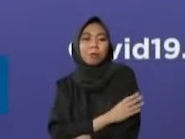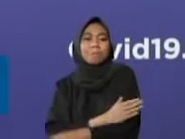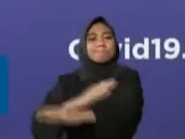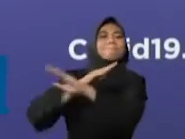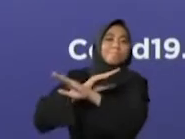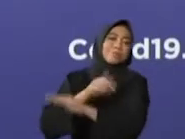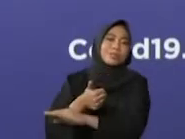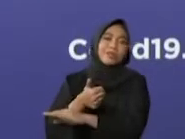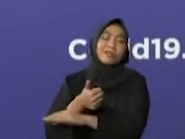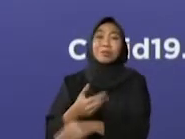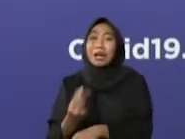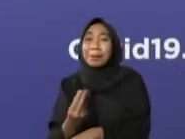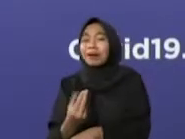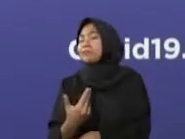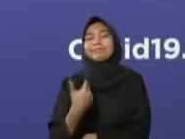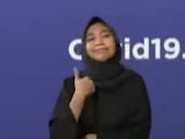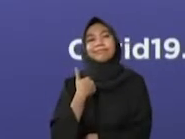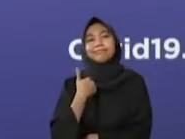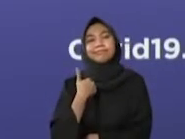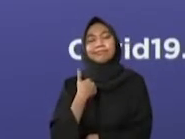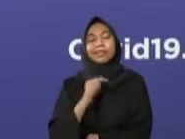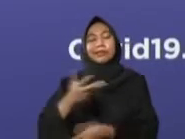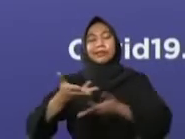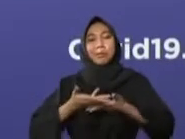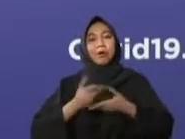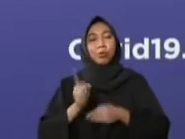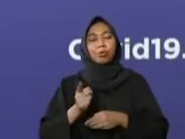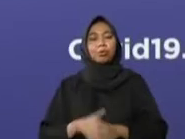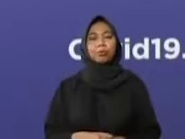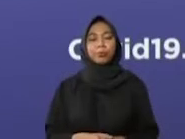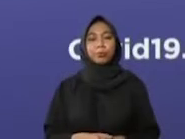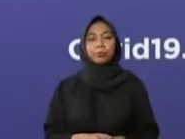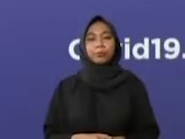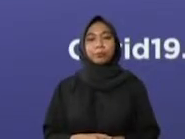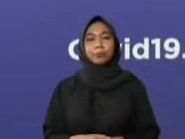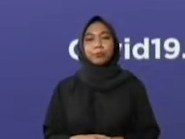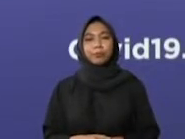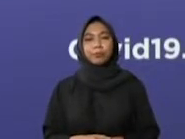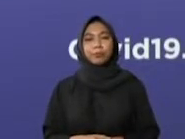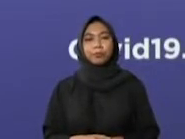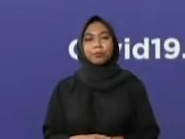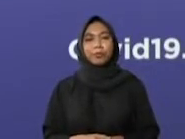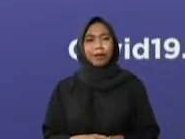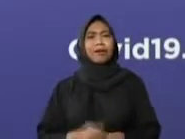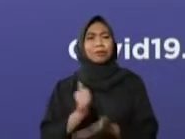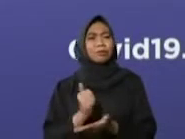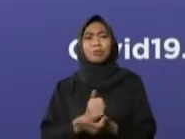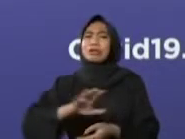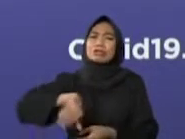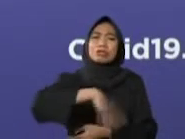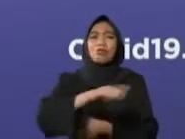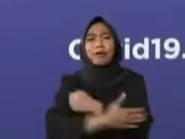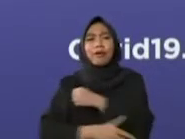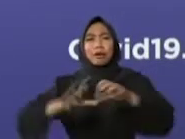tidak akhir-akhir untuk terinfeksi copy 19 kondisi ini menjadi harapan yang ditunggu oleh semua negara